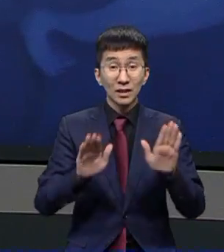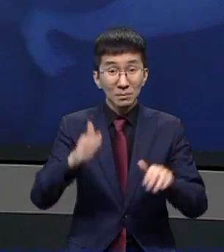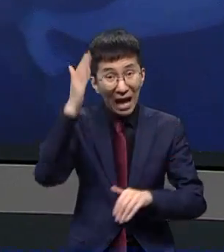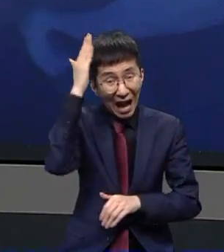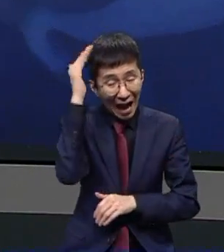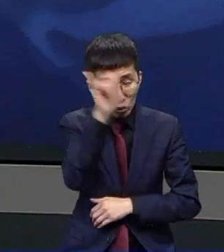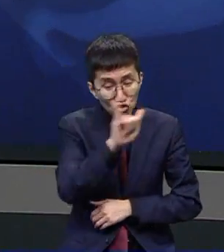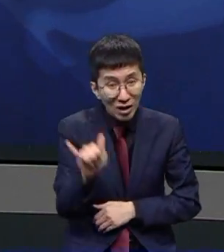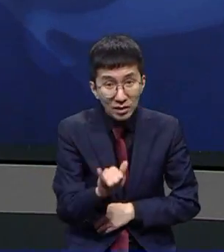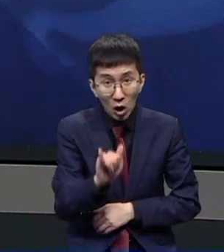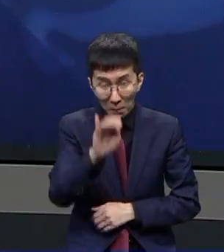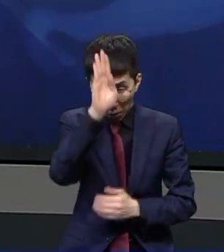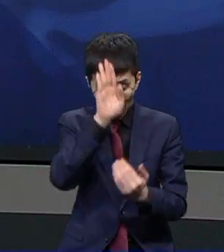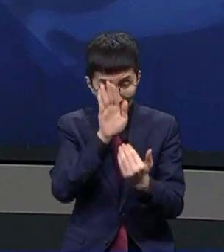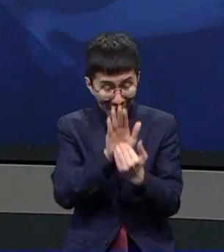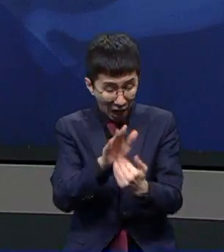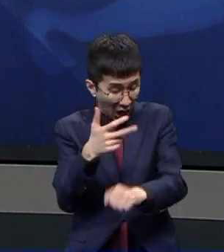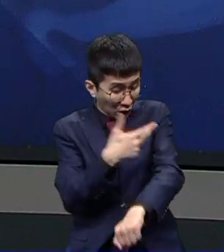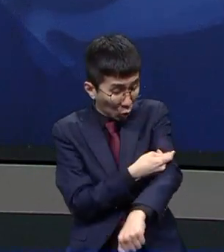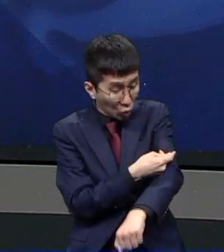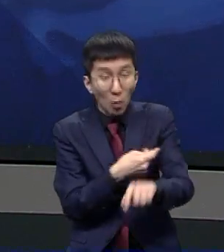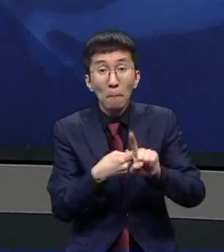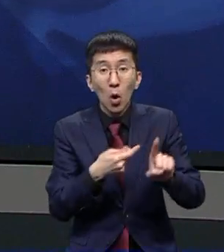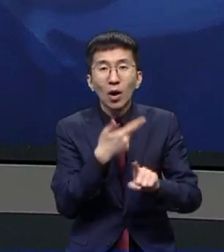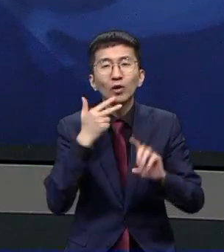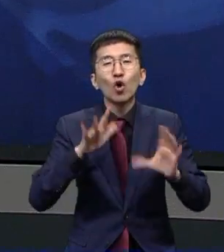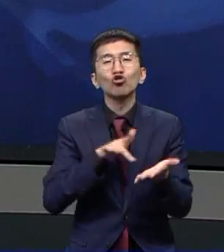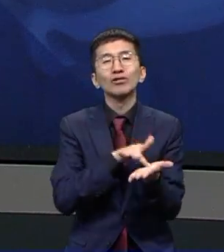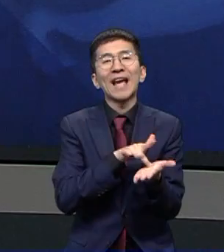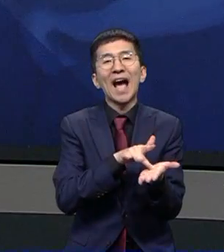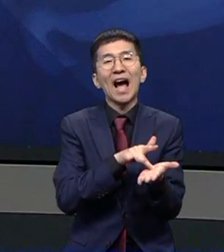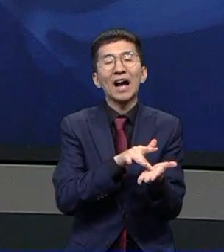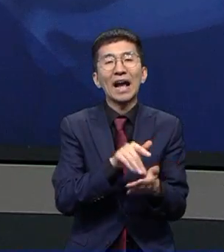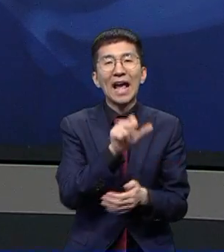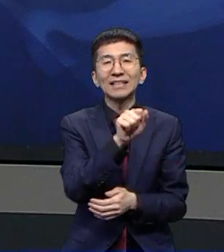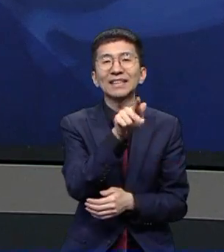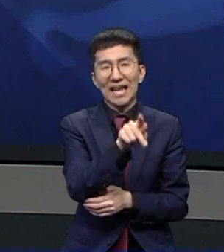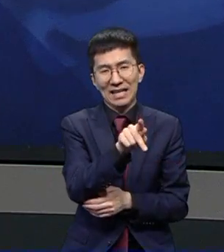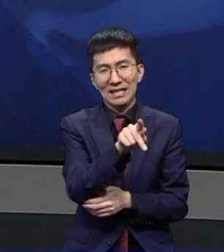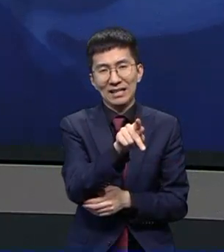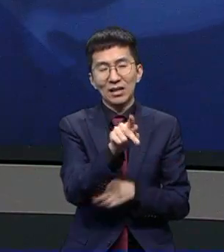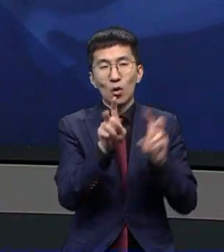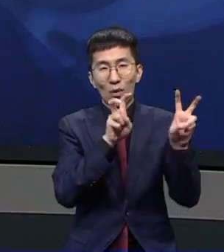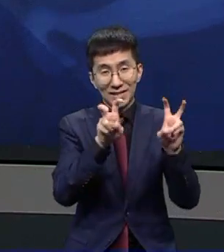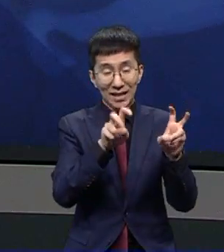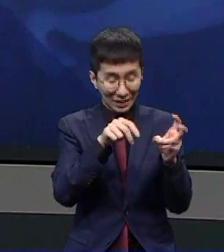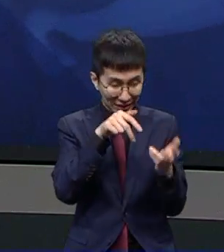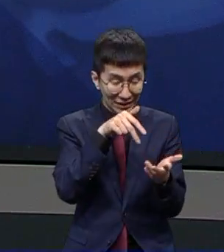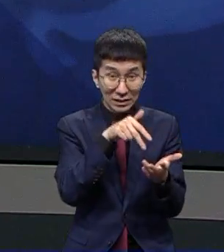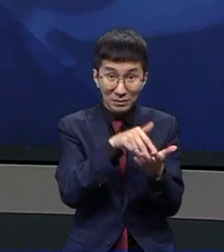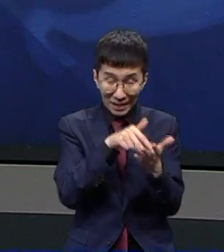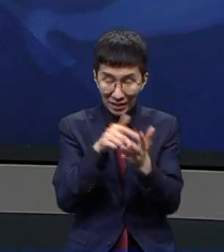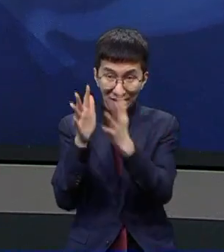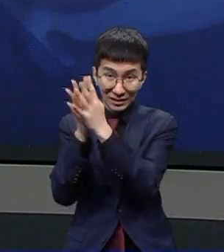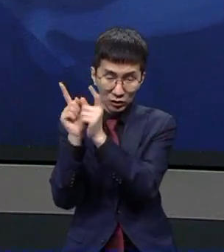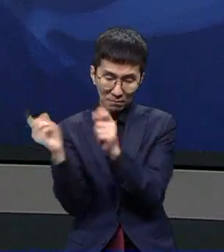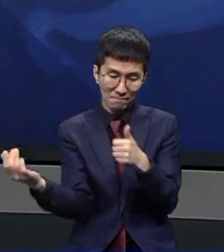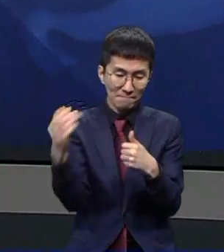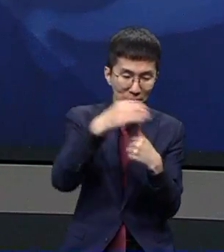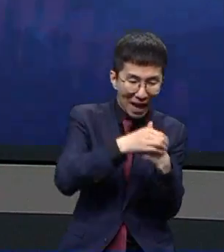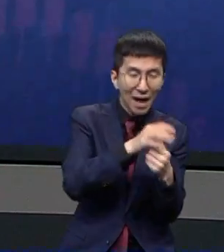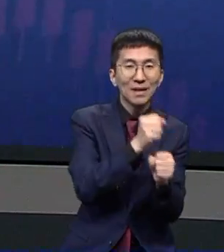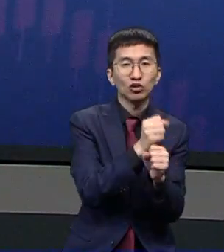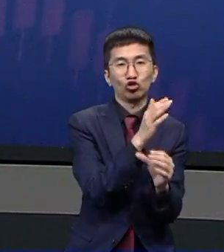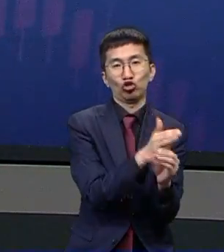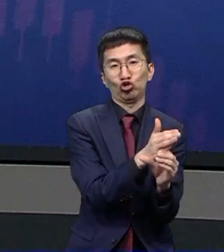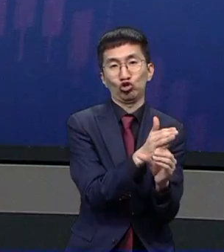네, 지금 국내에서 접종 중인 아스트라제네카 백신은 SK바이오사이언스라는 국내 기업이 위탁 생산하고 있죠. 이